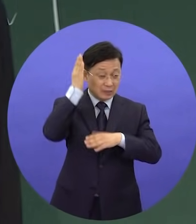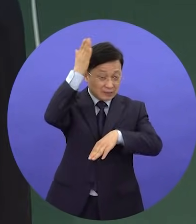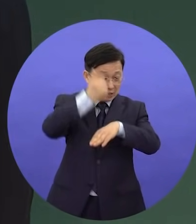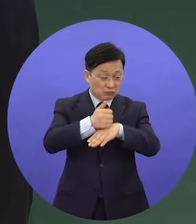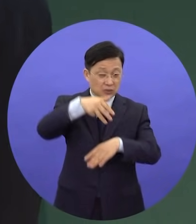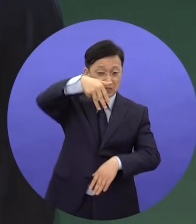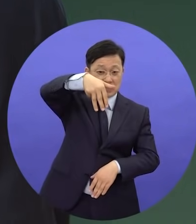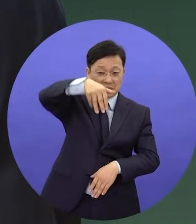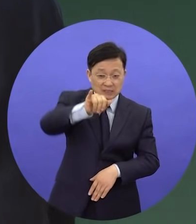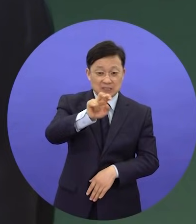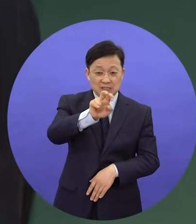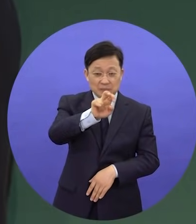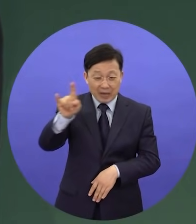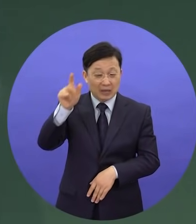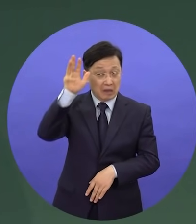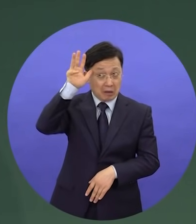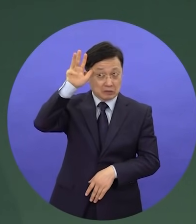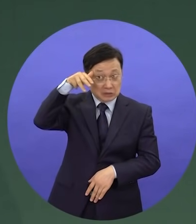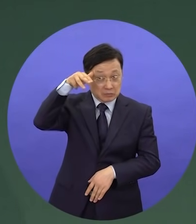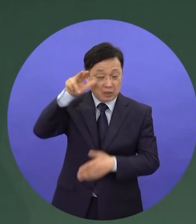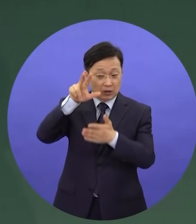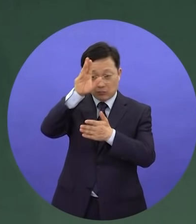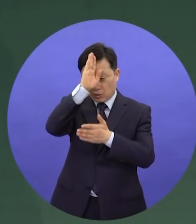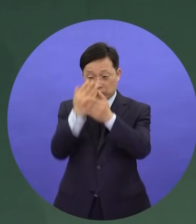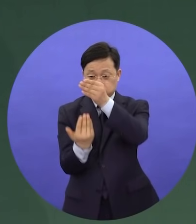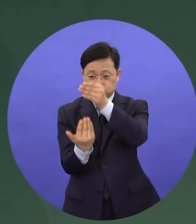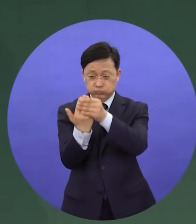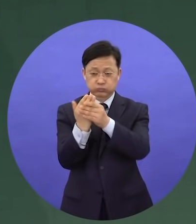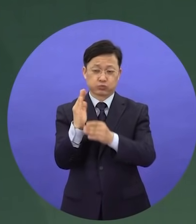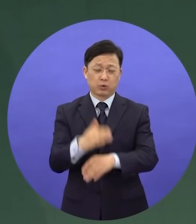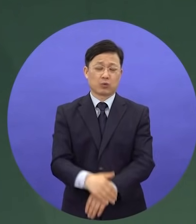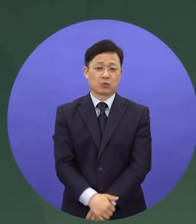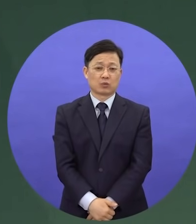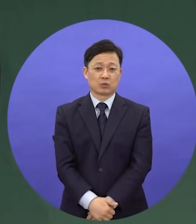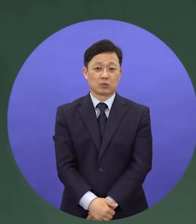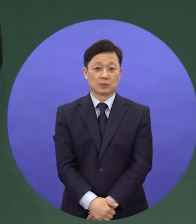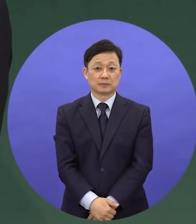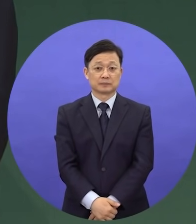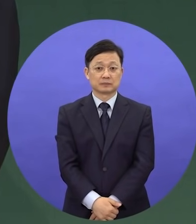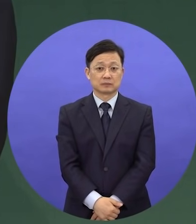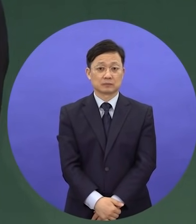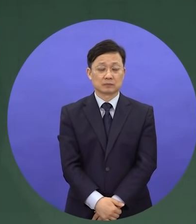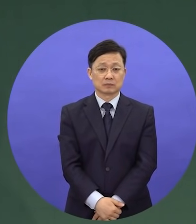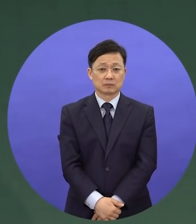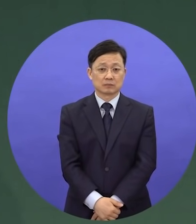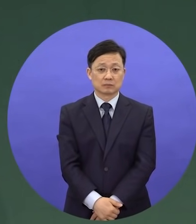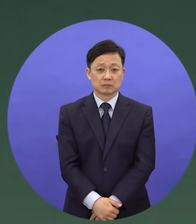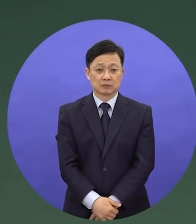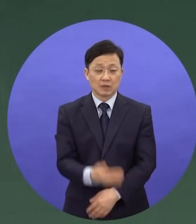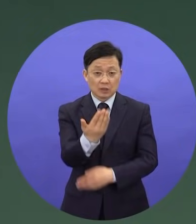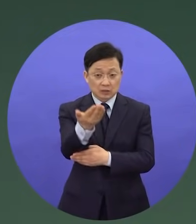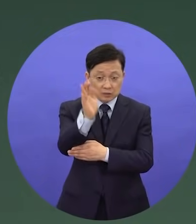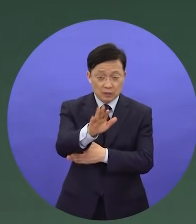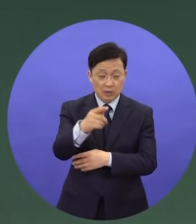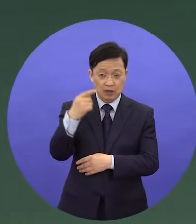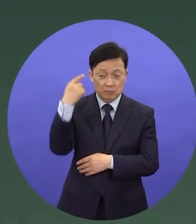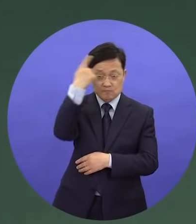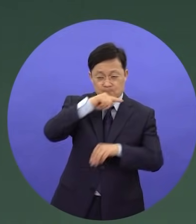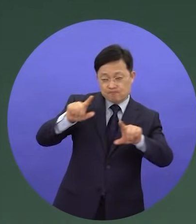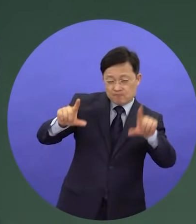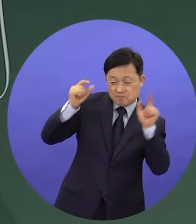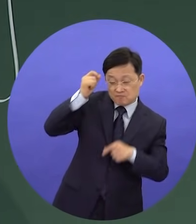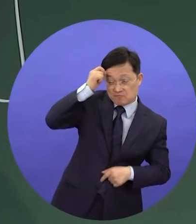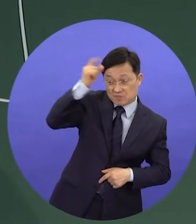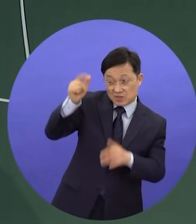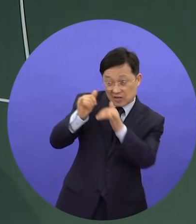this, you'll fall into dementia. 그리고 정상적인 사람들, 시대 움직이는 사람들 다 이 시간이 있었습니다. And all normal